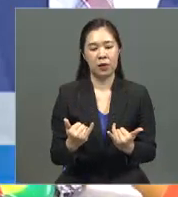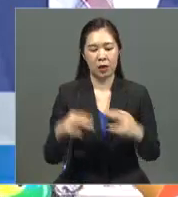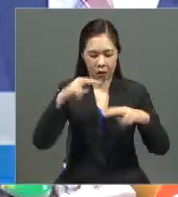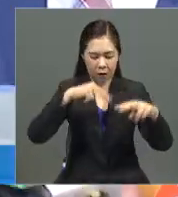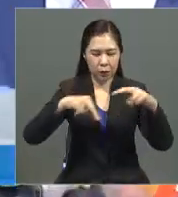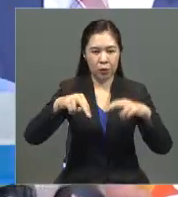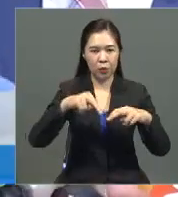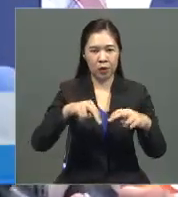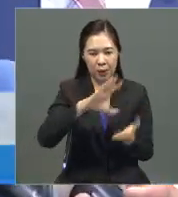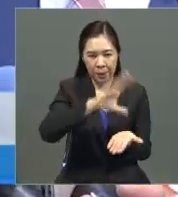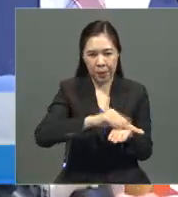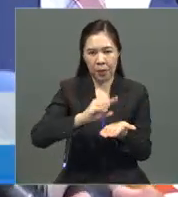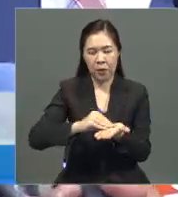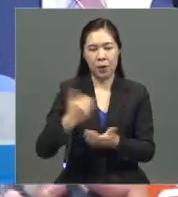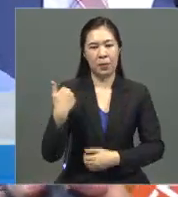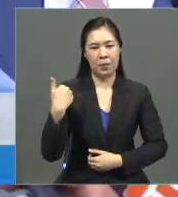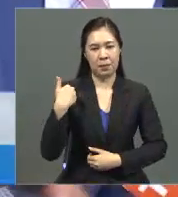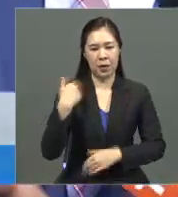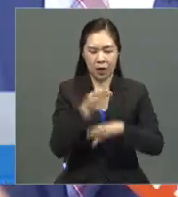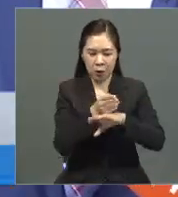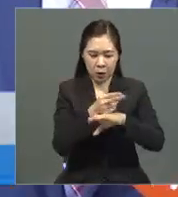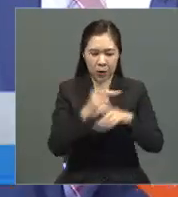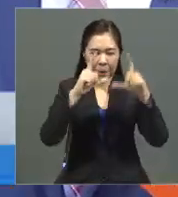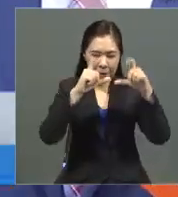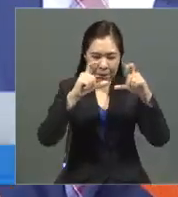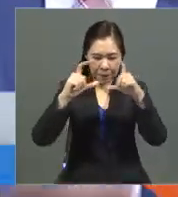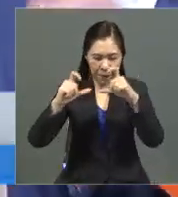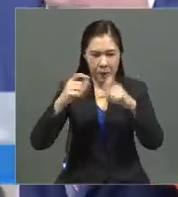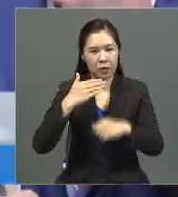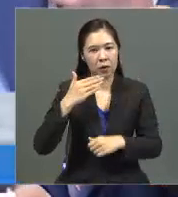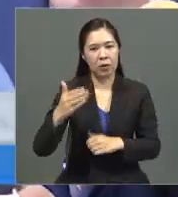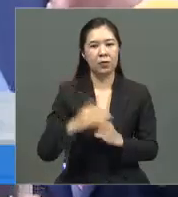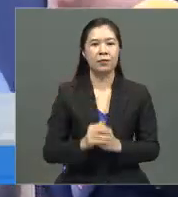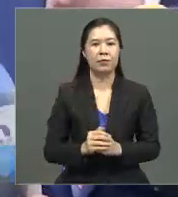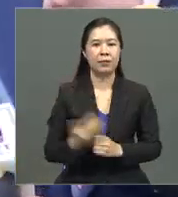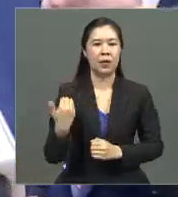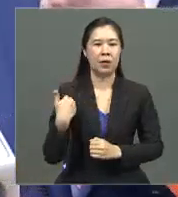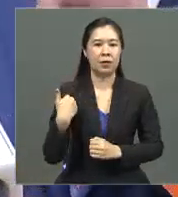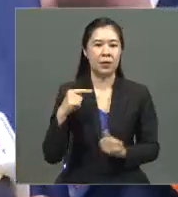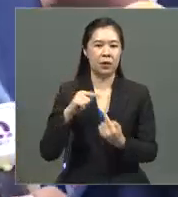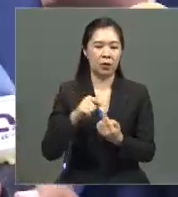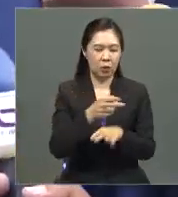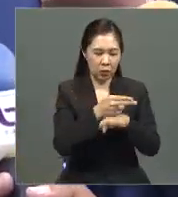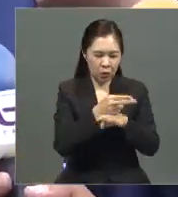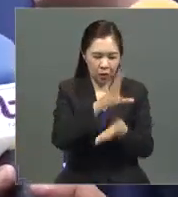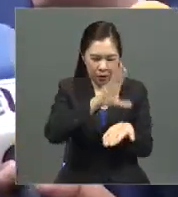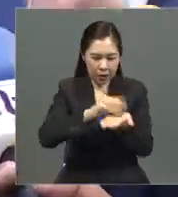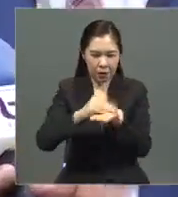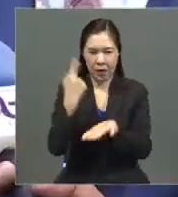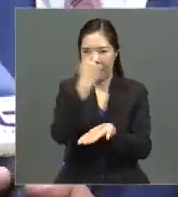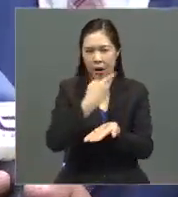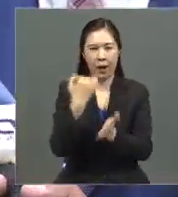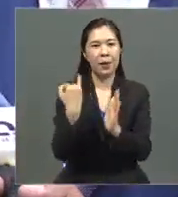ามอยู่แต่เห็นว่ามีภาพถ่ายมีอะไรไว้ตลอดอันนี้ก็ข้อดีในการที่สื่อได้บันทึกไว้ช่วยไว้ไงนะมันจะได้พิสูจน์ได้ว่ามันใครท